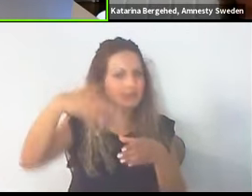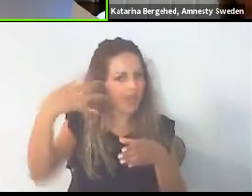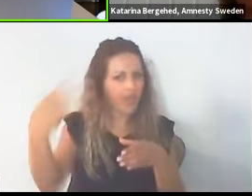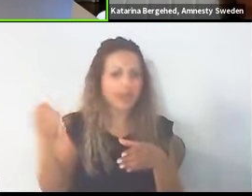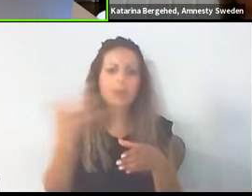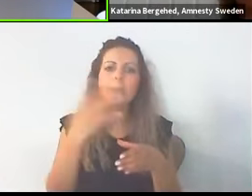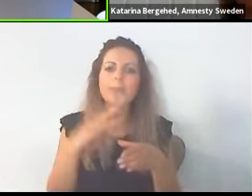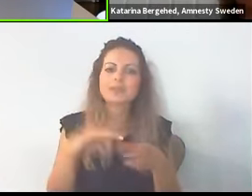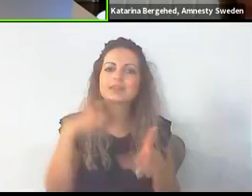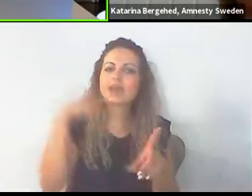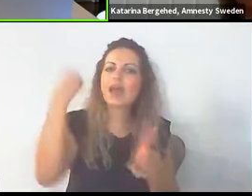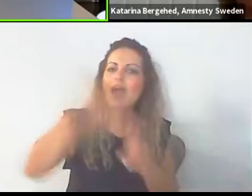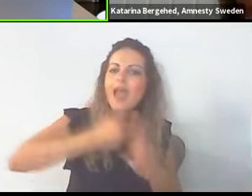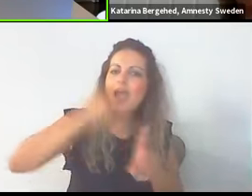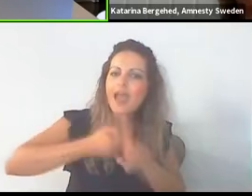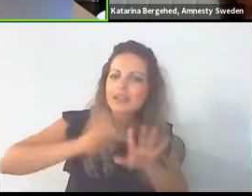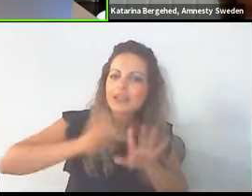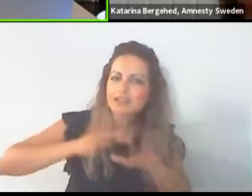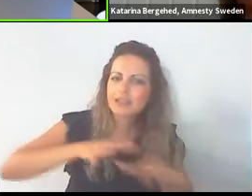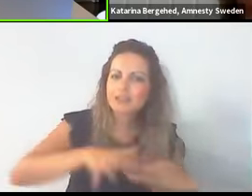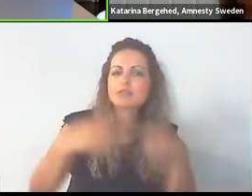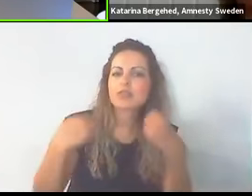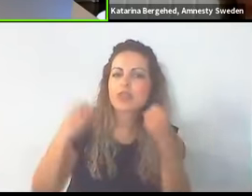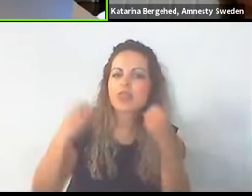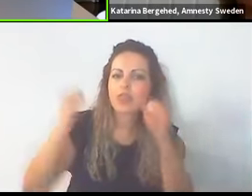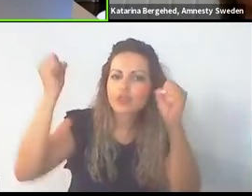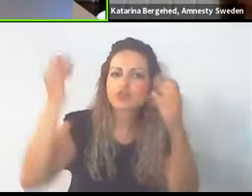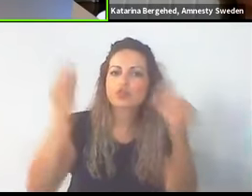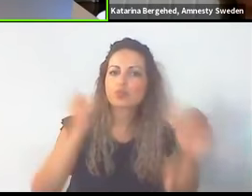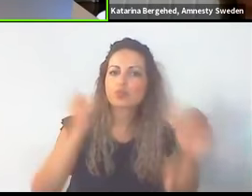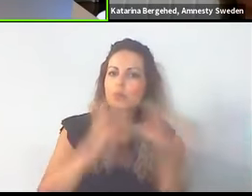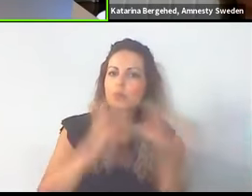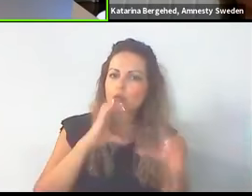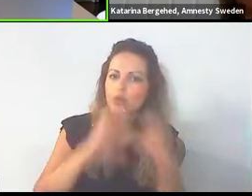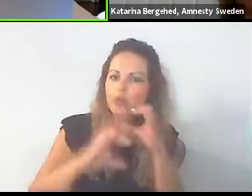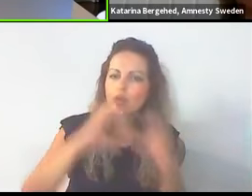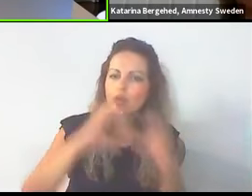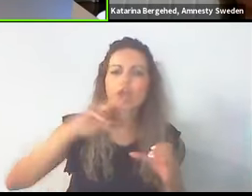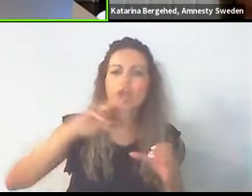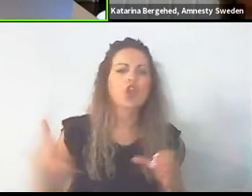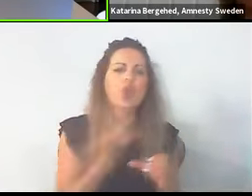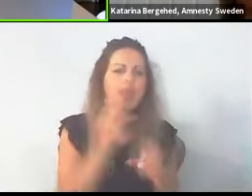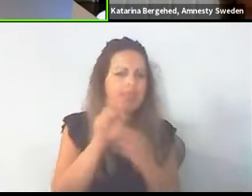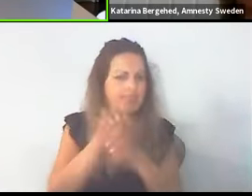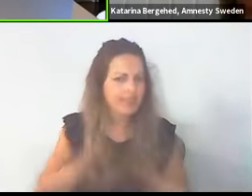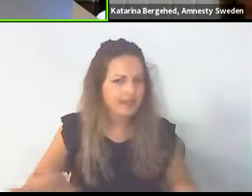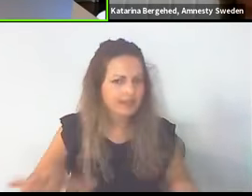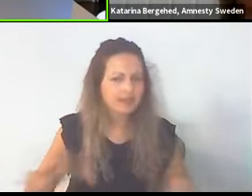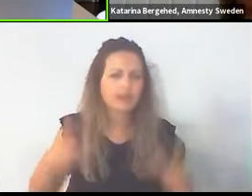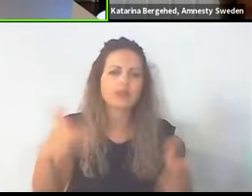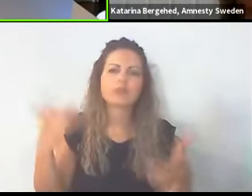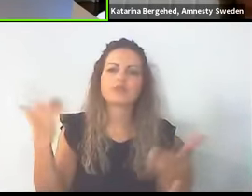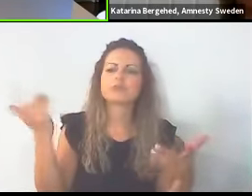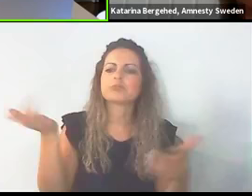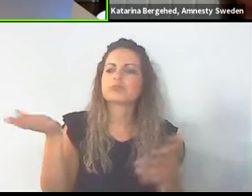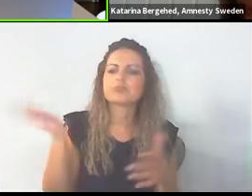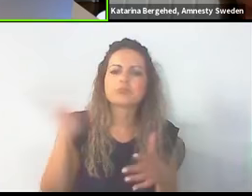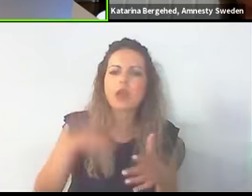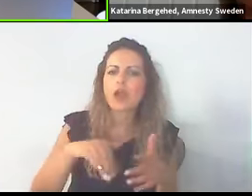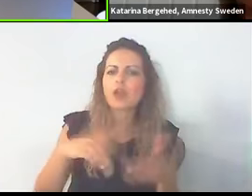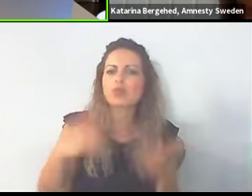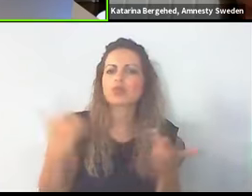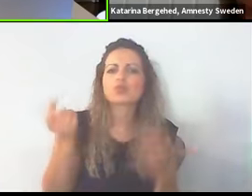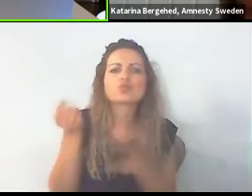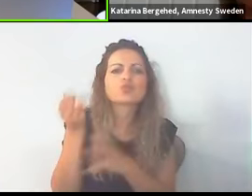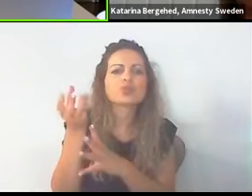ή μορφές δράσης και επικοινωνίας, χρησιμοποιούσε πάρα πολύ τα κοινωνικά δίκτυα ή επίσης μορφές της pop κουλτούρας και